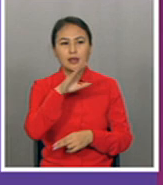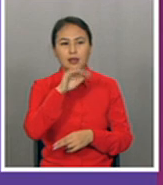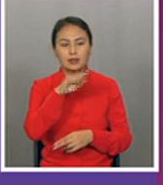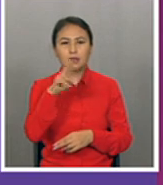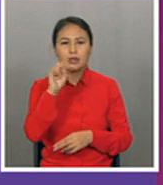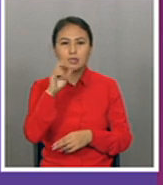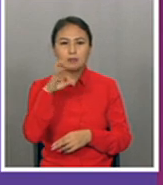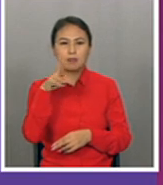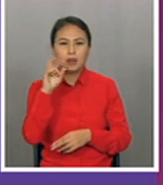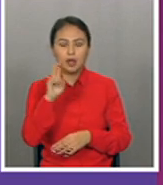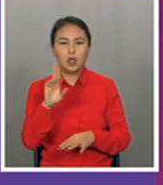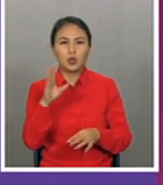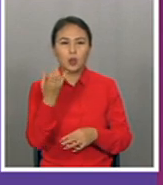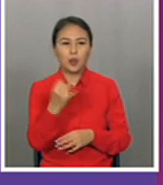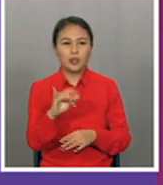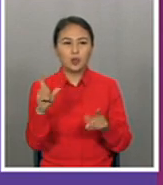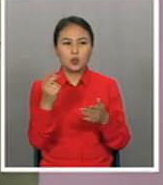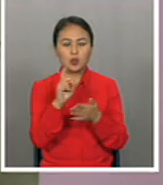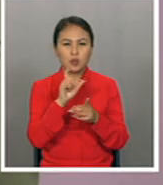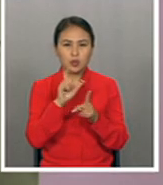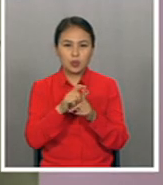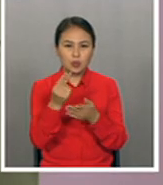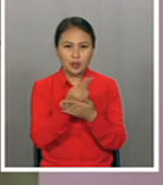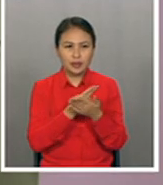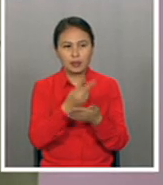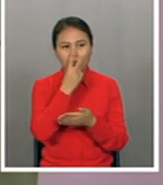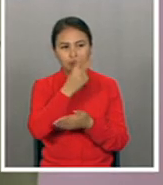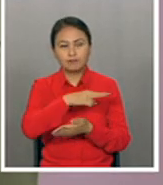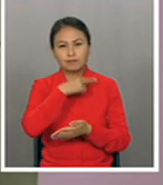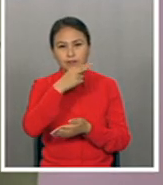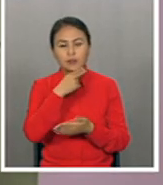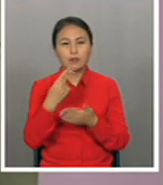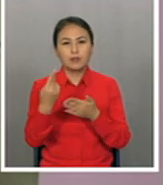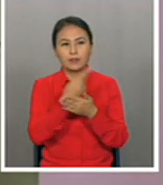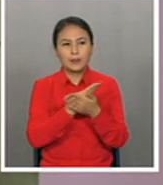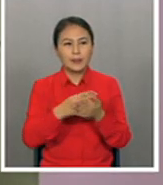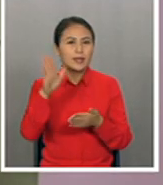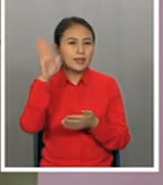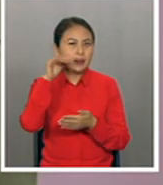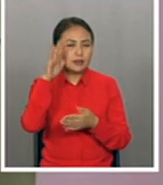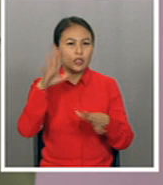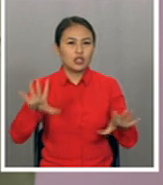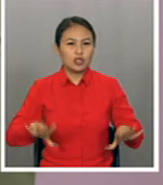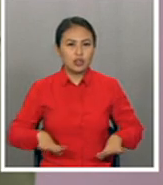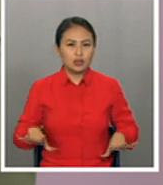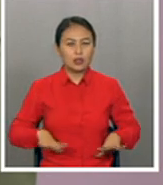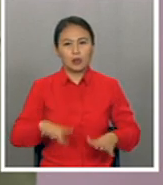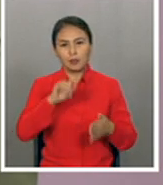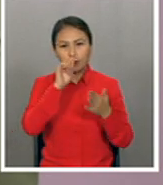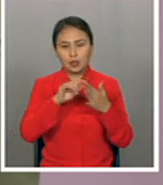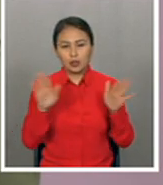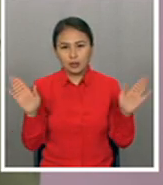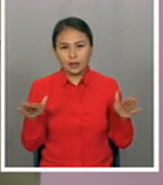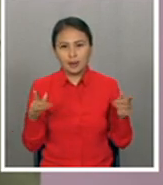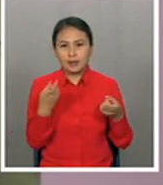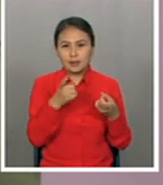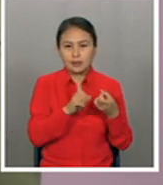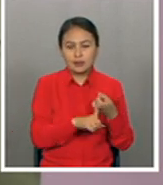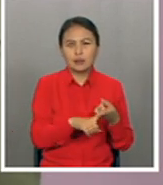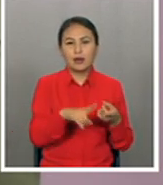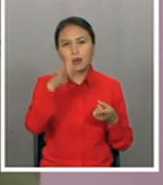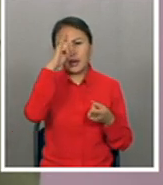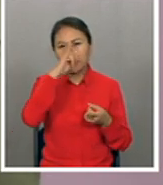Қаспақтың «Той» суретіне аударайық. Суреттегі ит, жылқы, бүркітке қатысты қазақтың